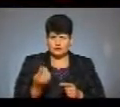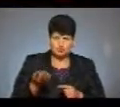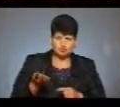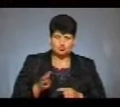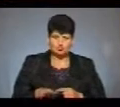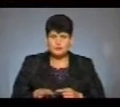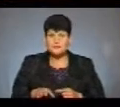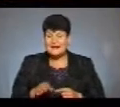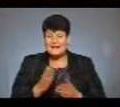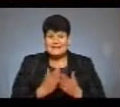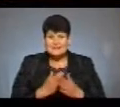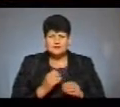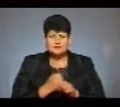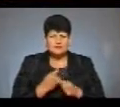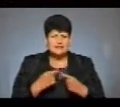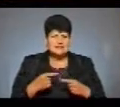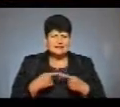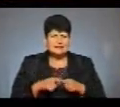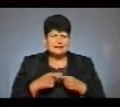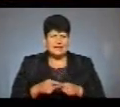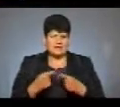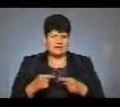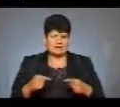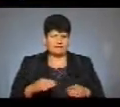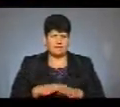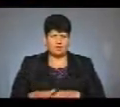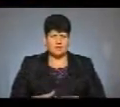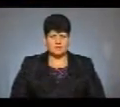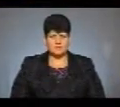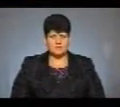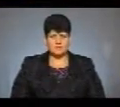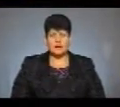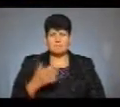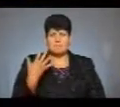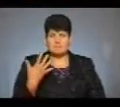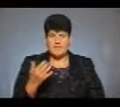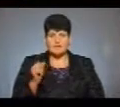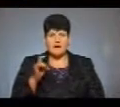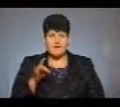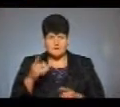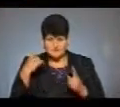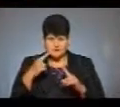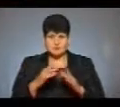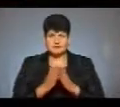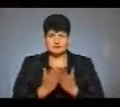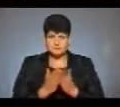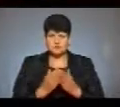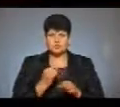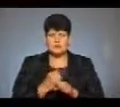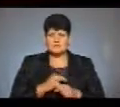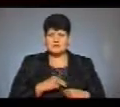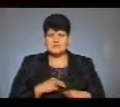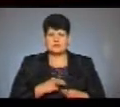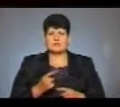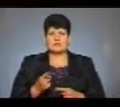і книги виконані у різних техніках виконання. 5 артбуків із представленої колекції виготовили працівники